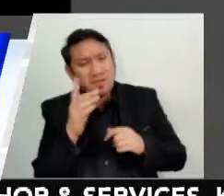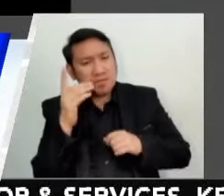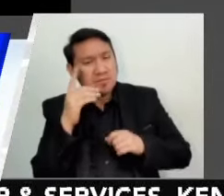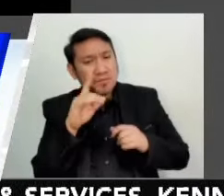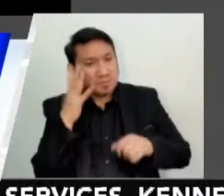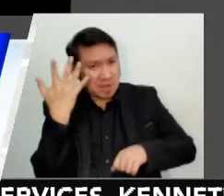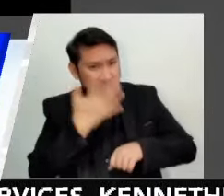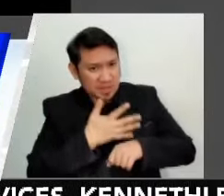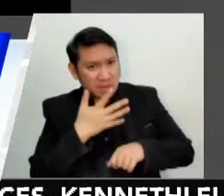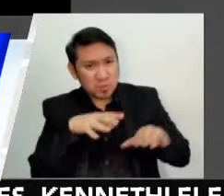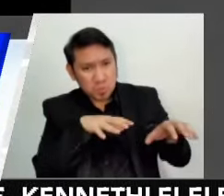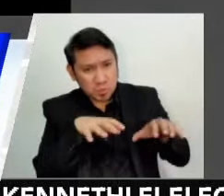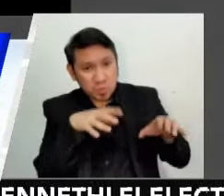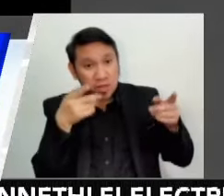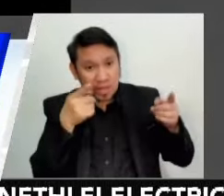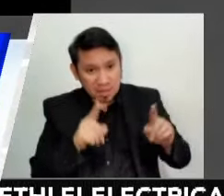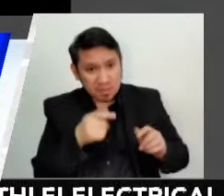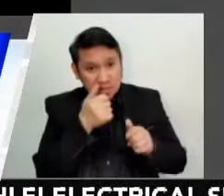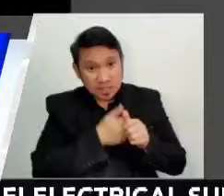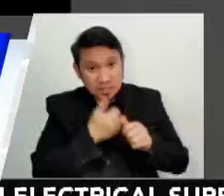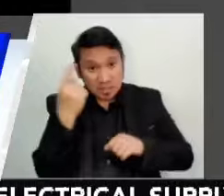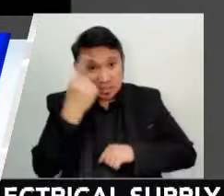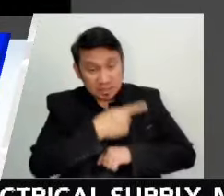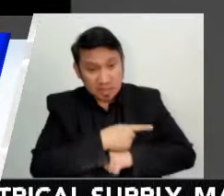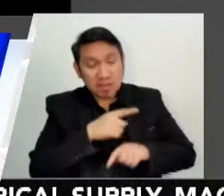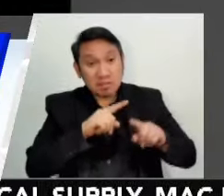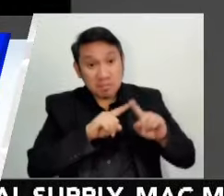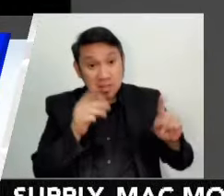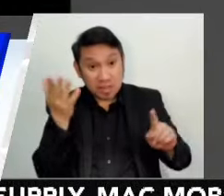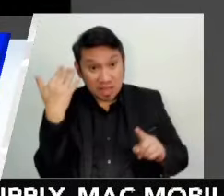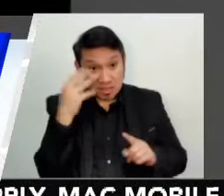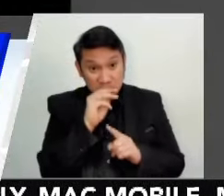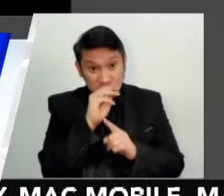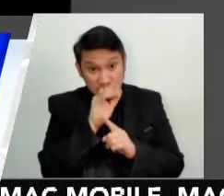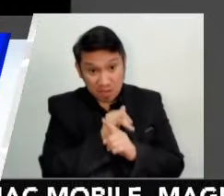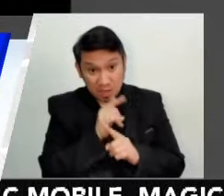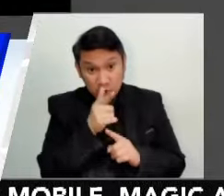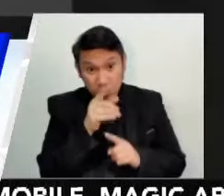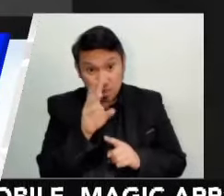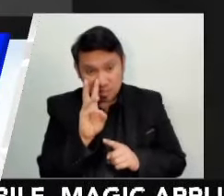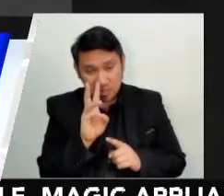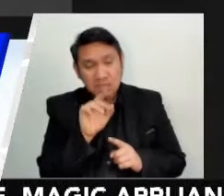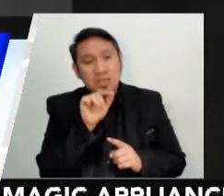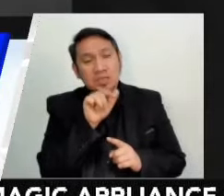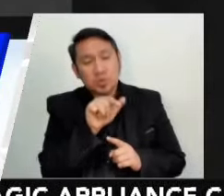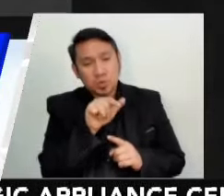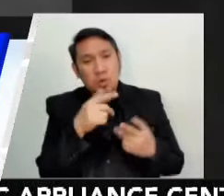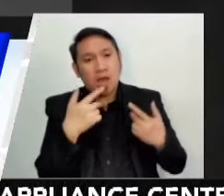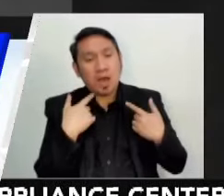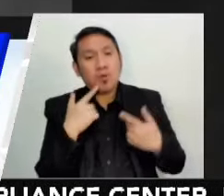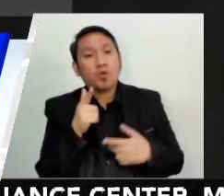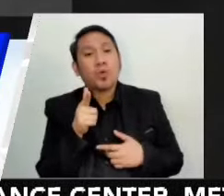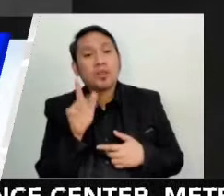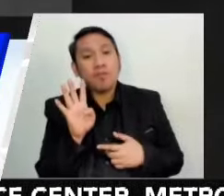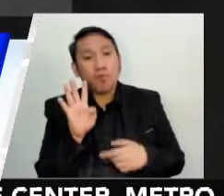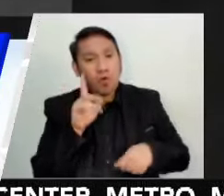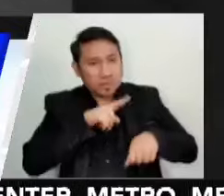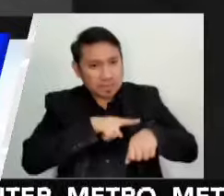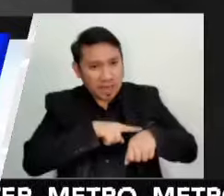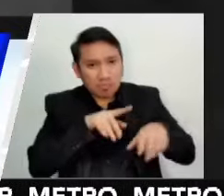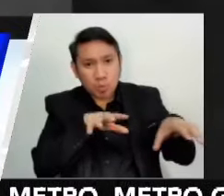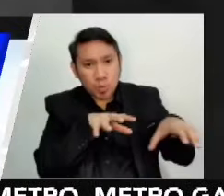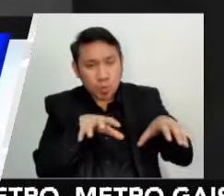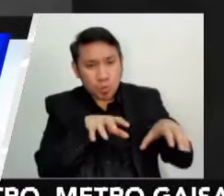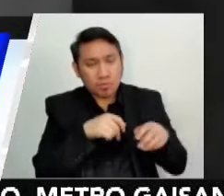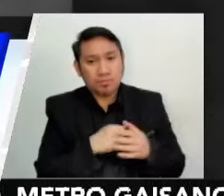But last May 26, nagkaroon ng 24 volcanic earthquake. That's the reason why we released an advisory. Mm-hmm. Saan po mga lugar sa Negros